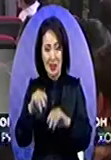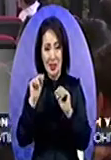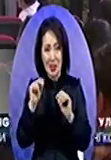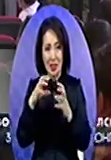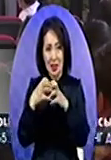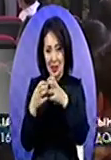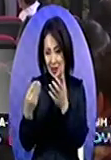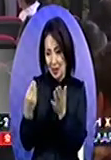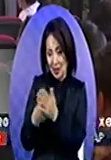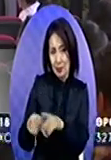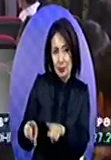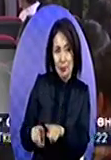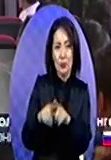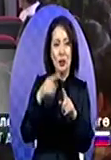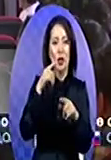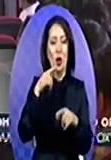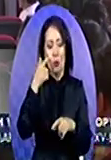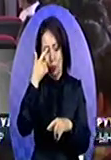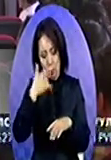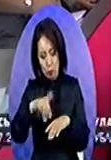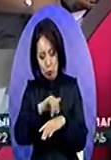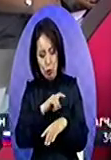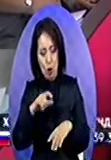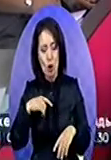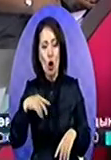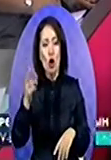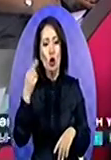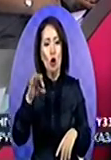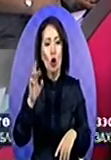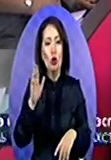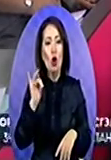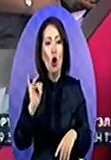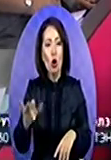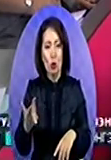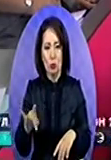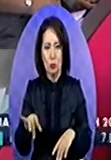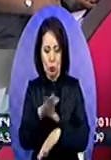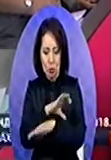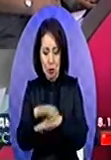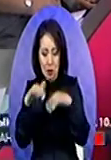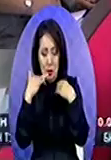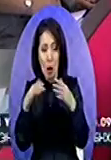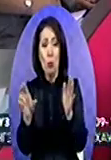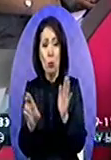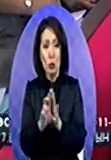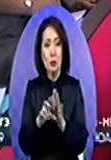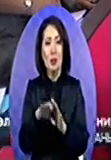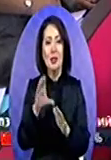эх орондоо докторийн сургалтын хөтөлбөрийг явуулах бүрэн боломж байгаа гэж салбарын сайд хэлж байсан юм.